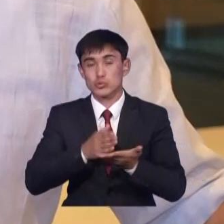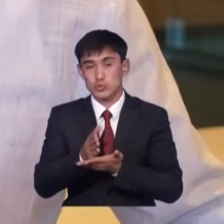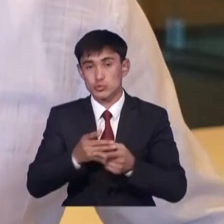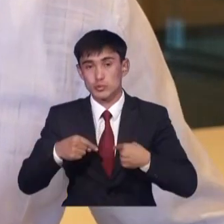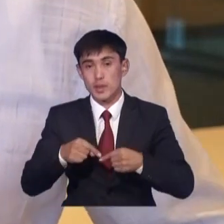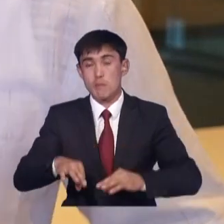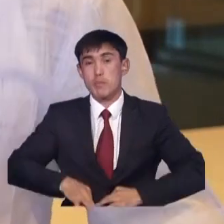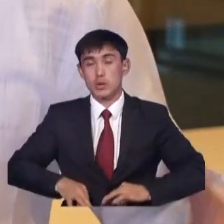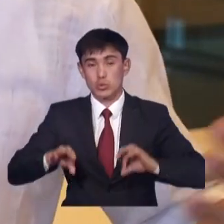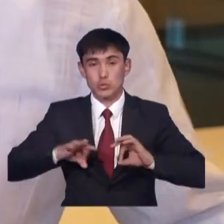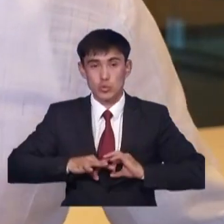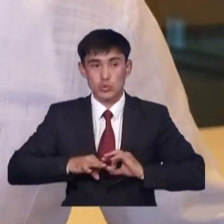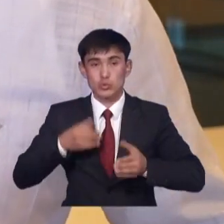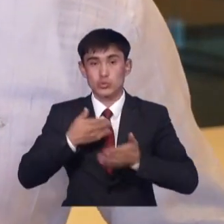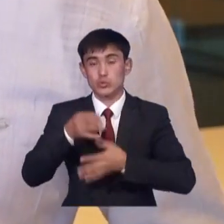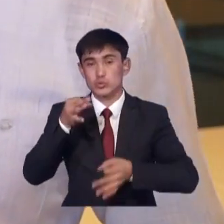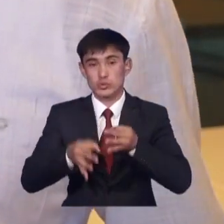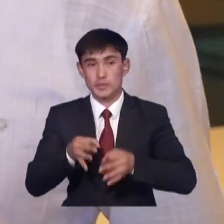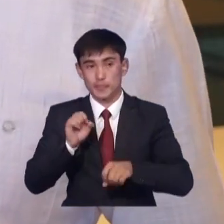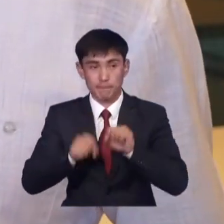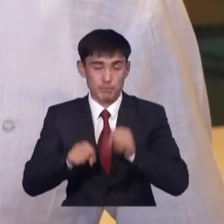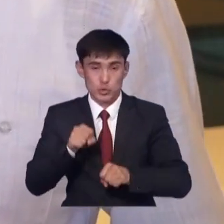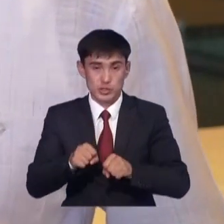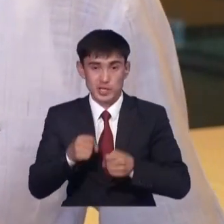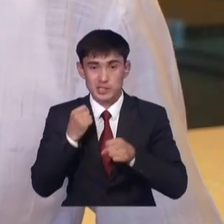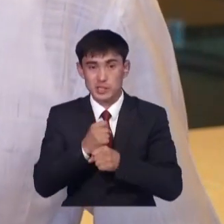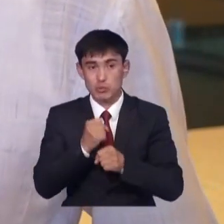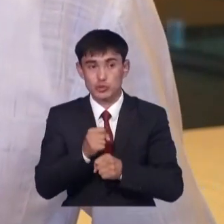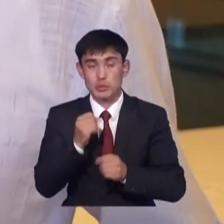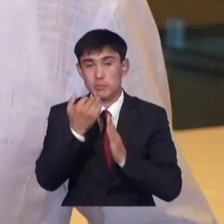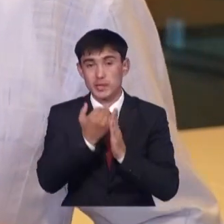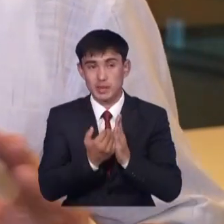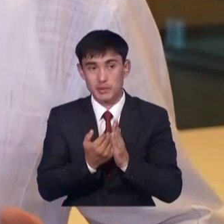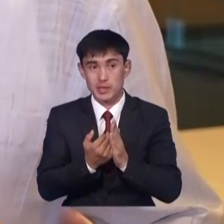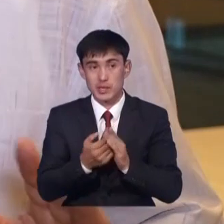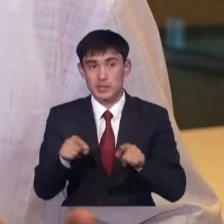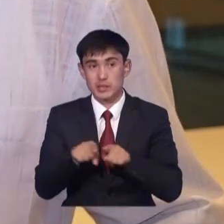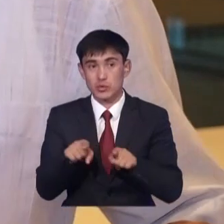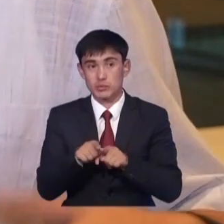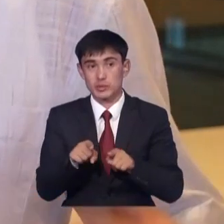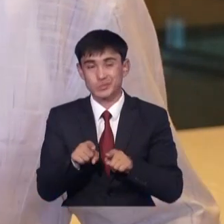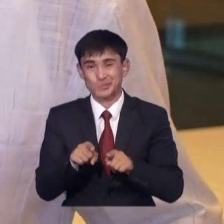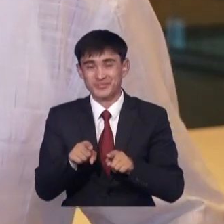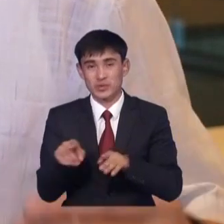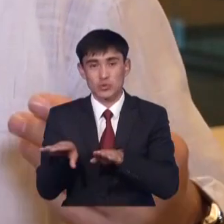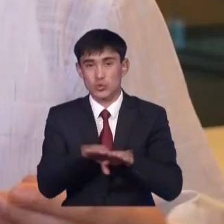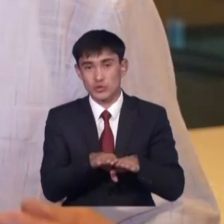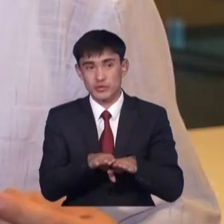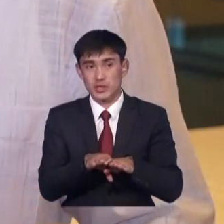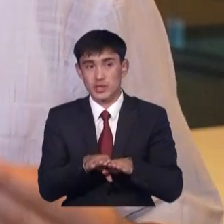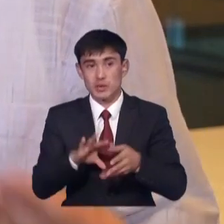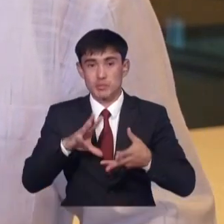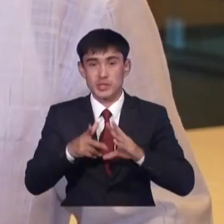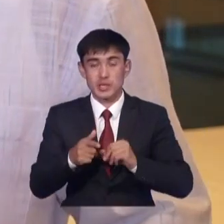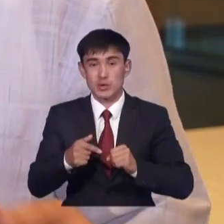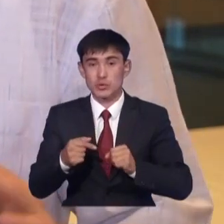в прокуратуры, вплоть до суда. Возможно, обращаться к разработчику этой программы и на таком уже как бы на предварительном уровне уже прийти к